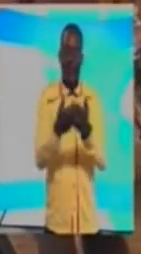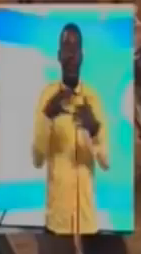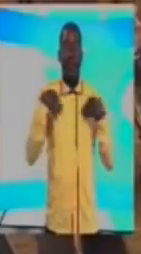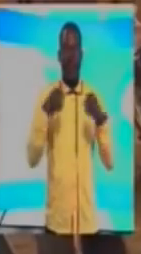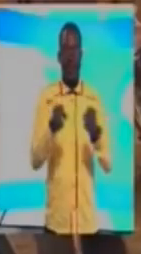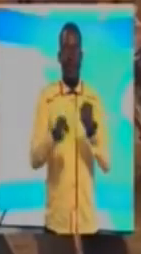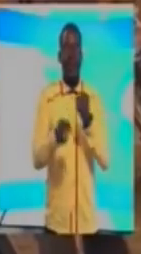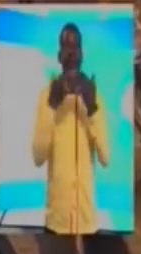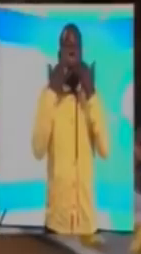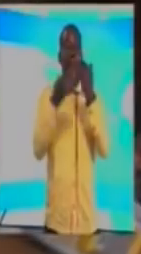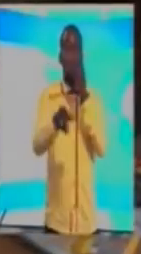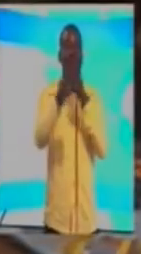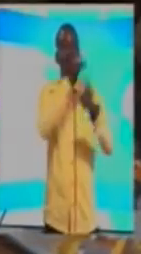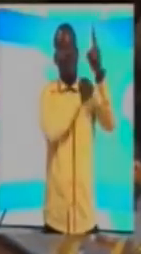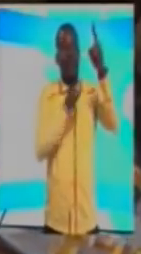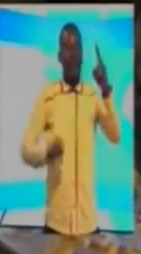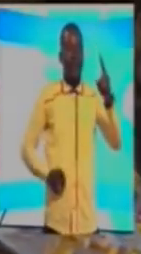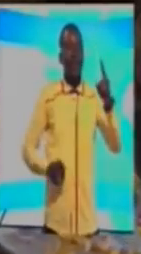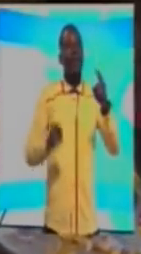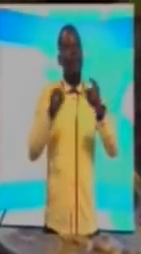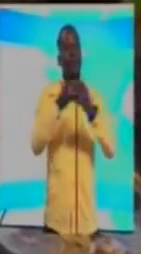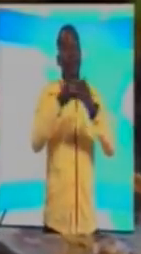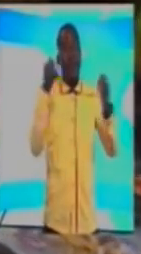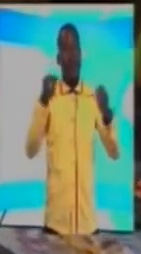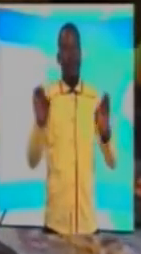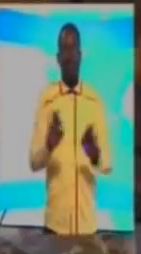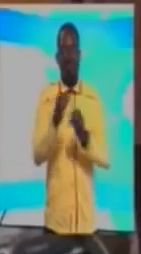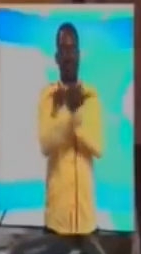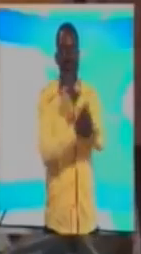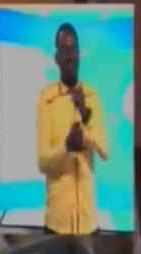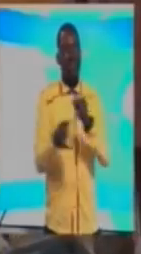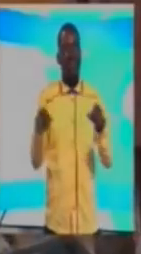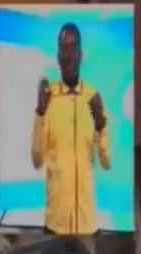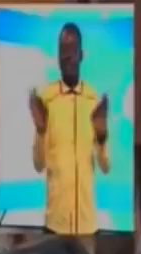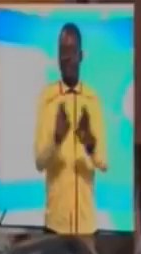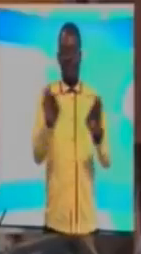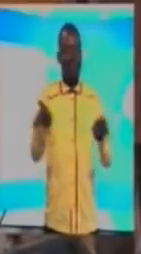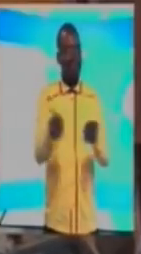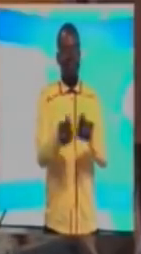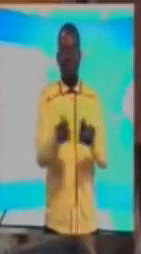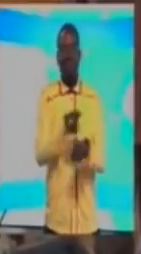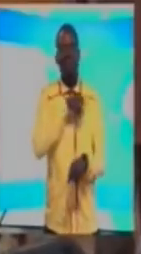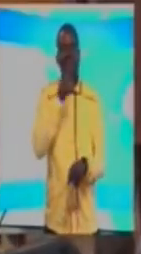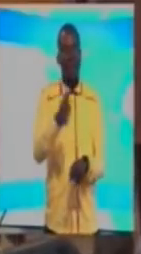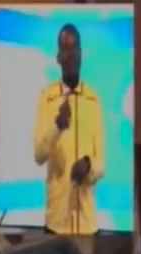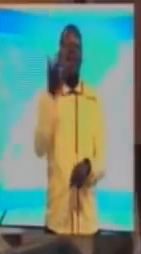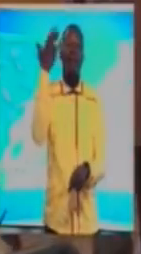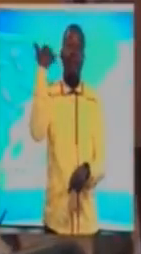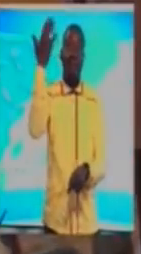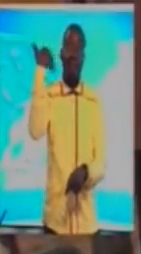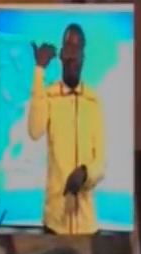remercier le Seigneur. Et puis, avec le pays qui est ménagé, la fête, là, ne peut pas être comme on était avant,